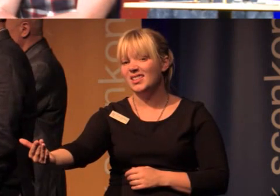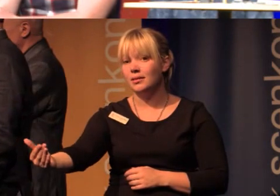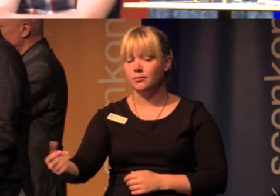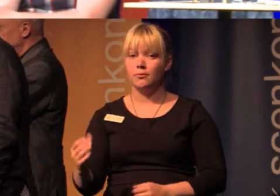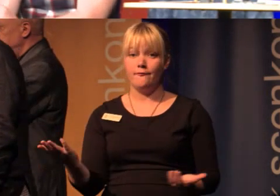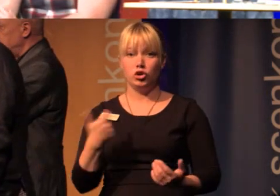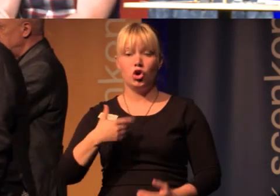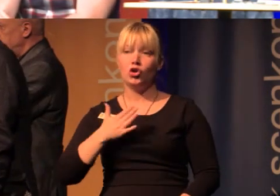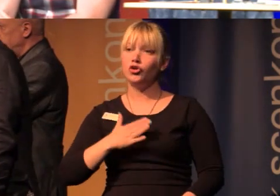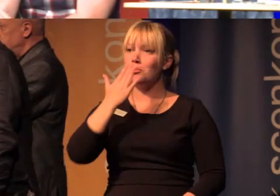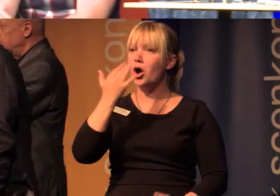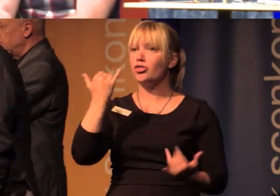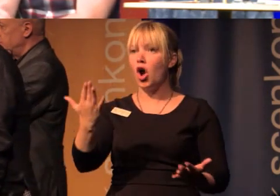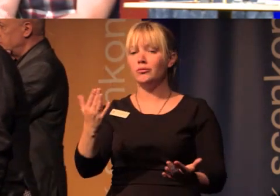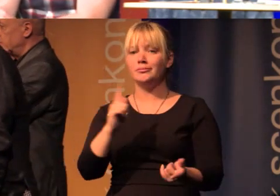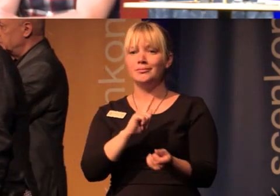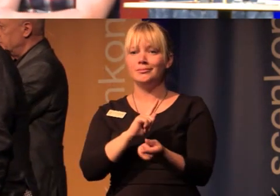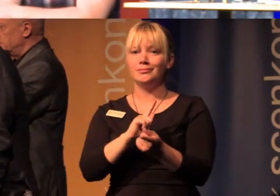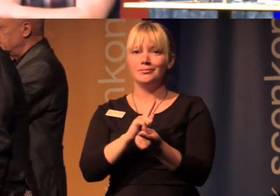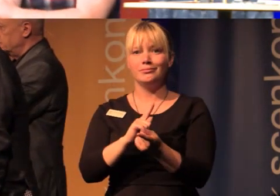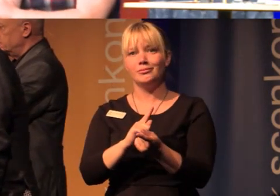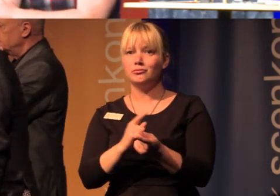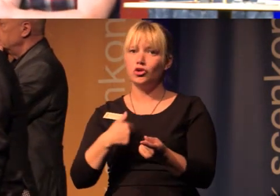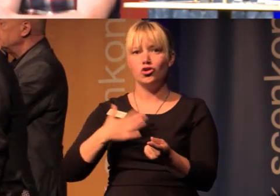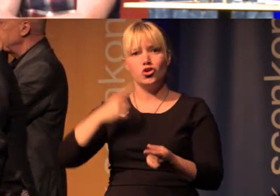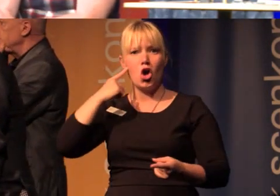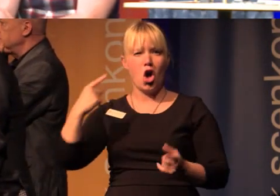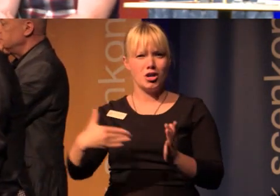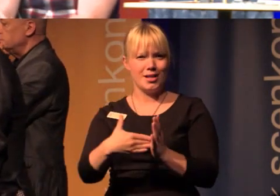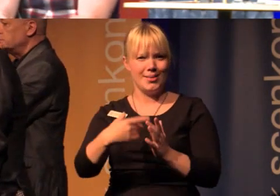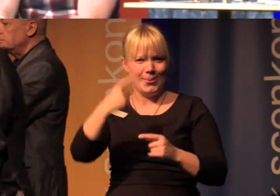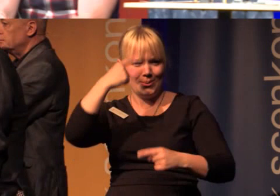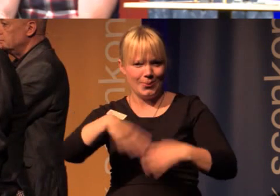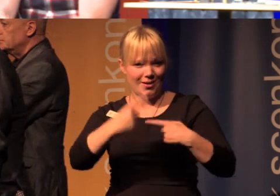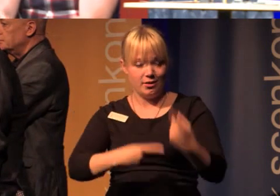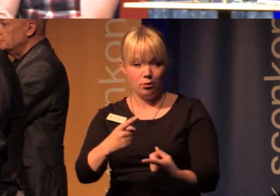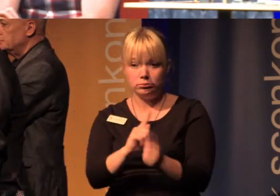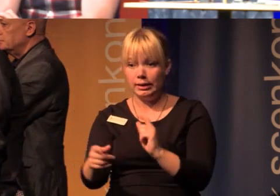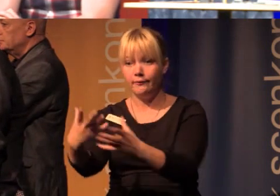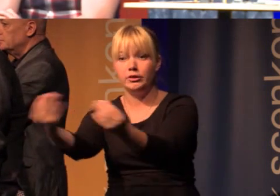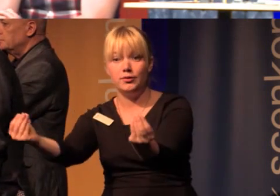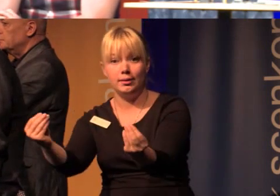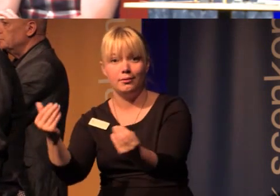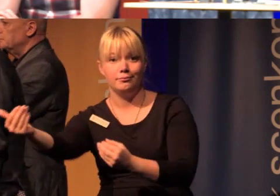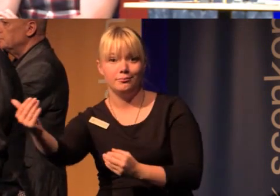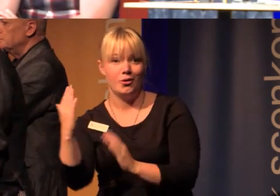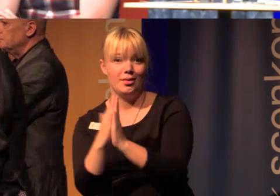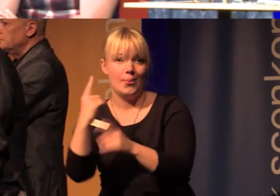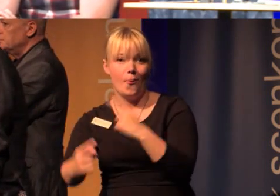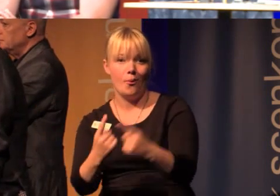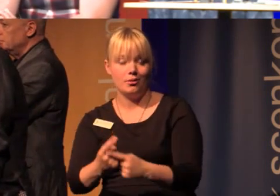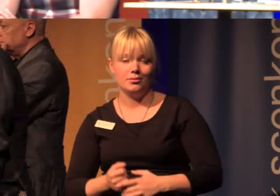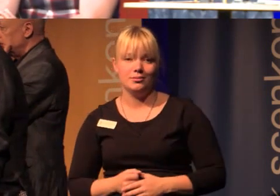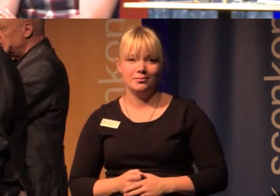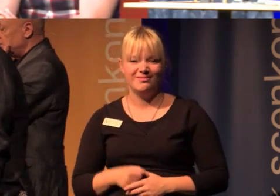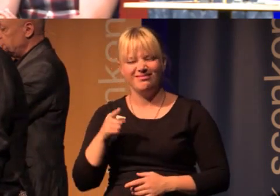uppskattar idag, som en stor del av vårt kulturarv, kommer vara det om 10 år. Och det kanske inte ska vara det heller. Utan det kommer